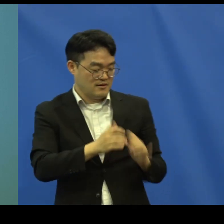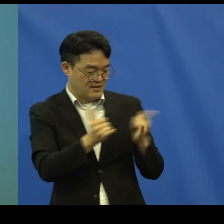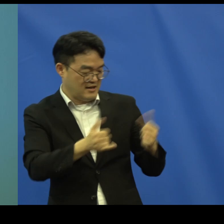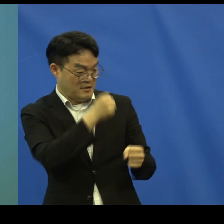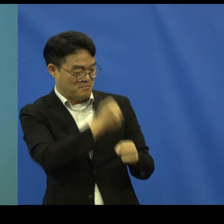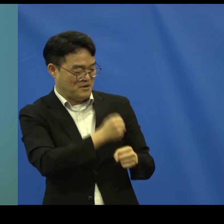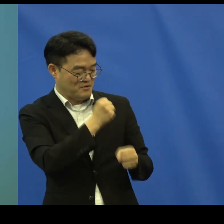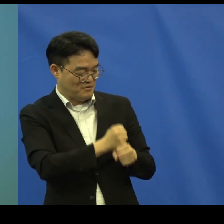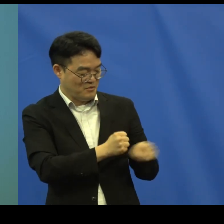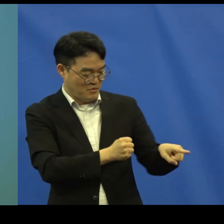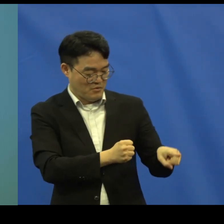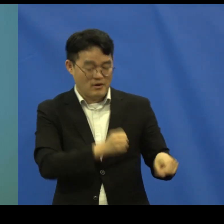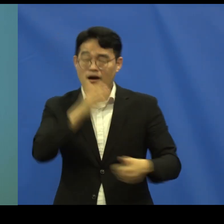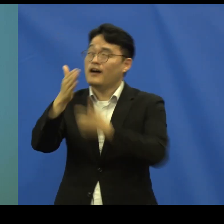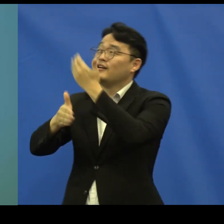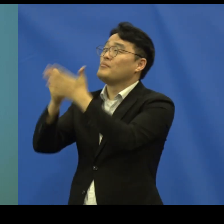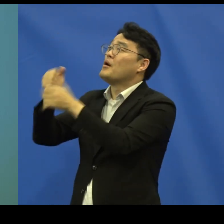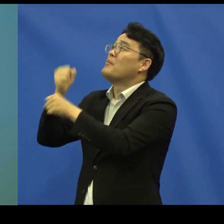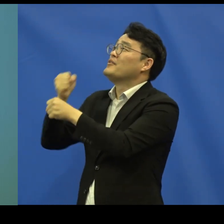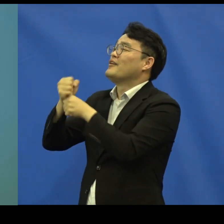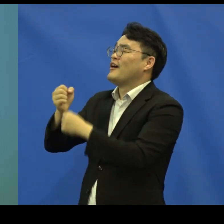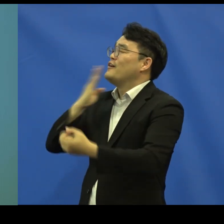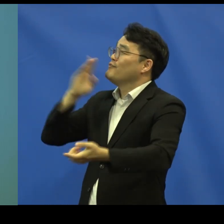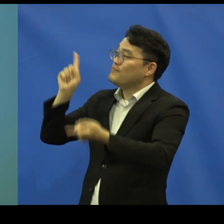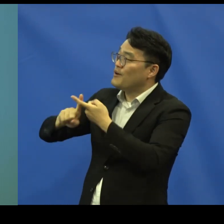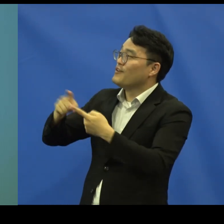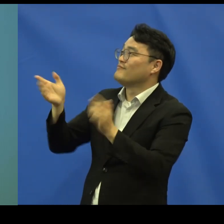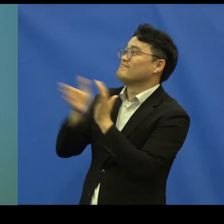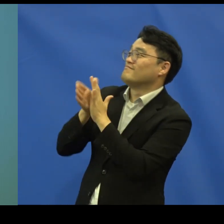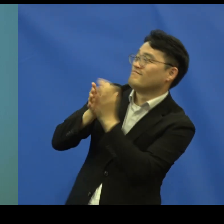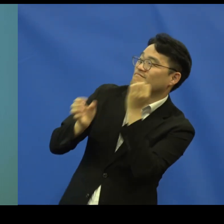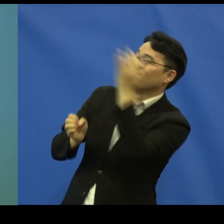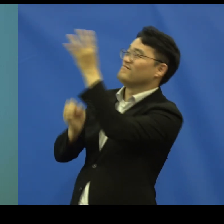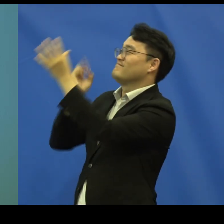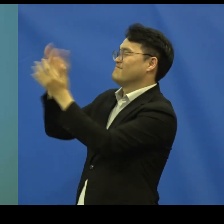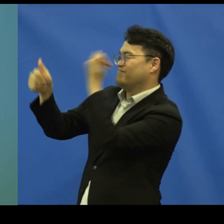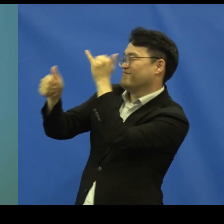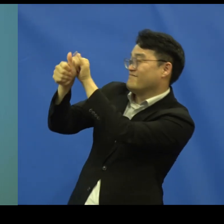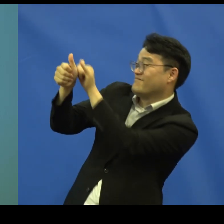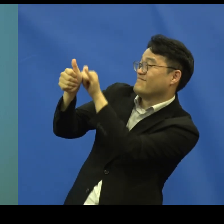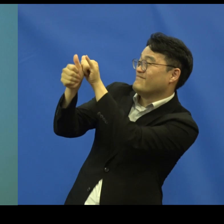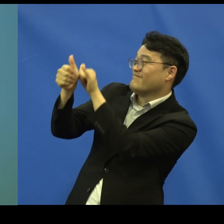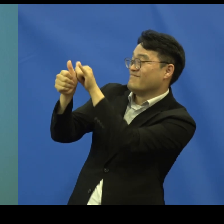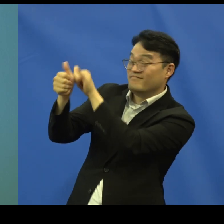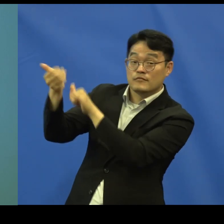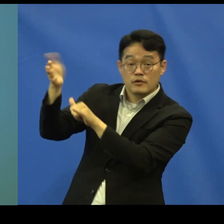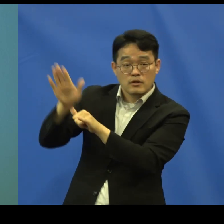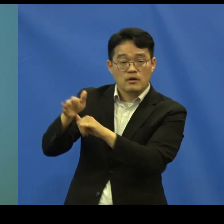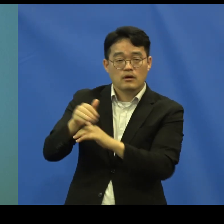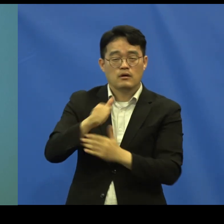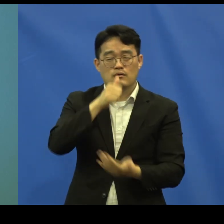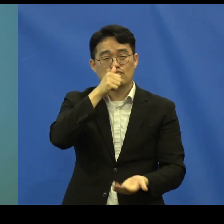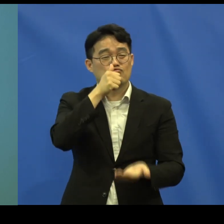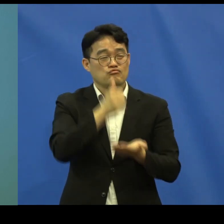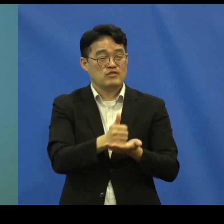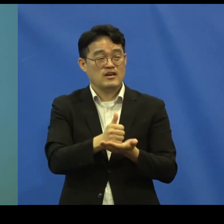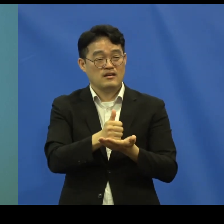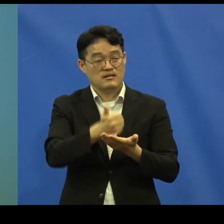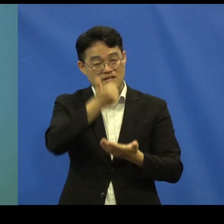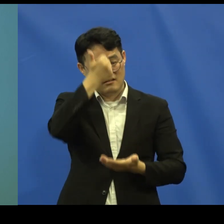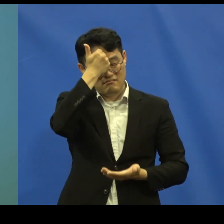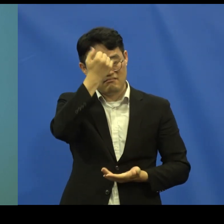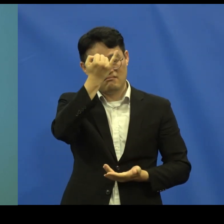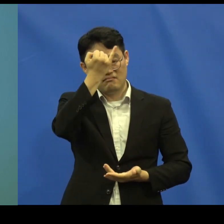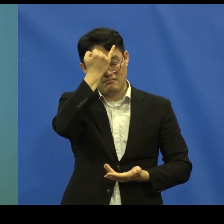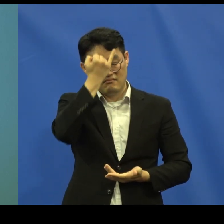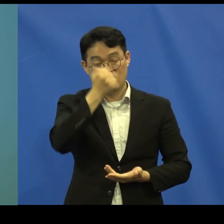인간이 창조주인 하나님을 예배하는 건 당연하죠. 자, 그런데 죄가 끼어듭니다. 에덴 동산에.